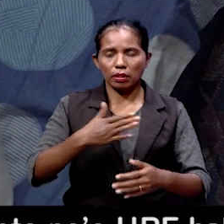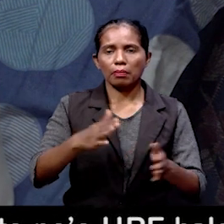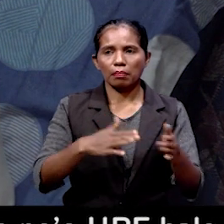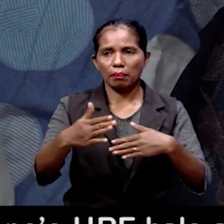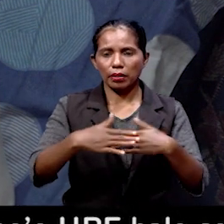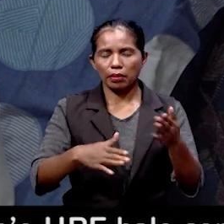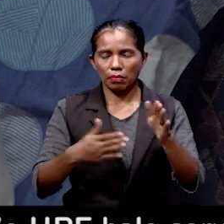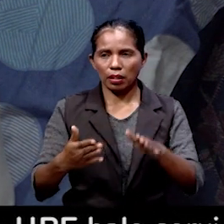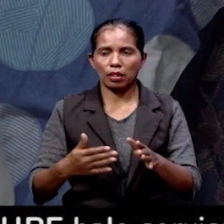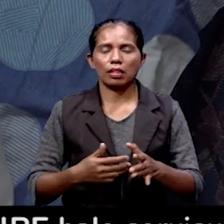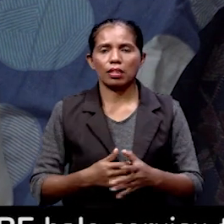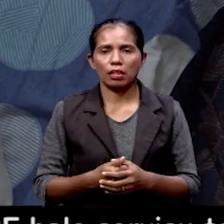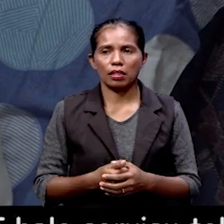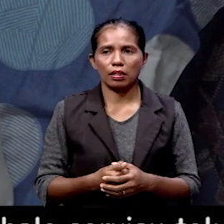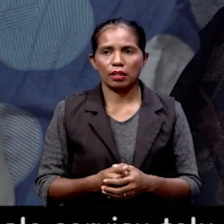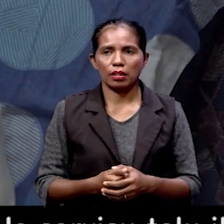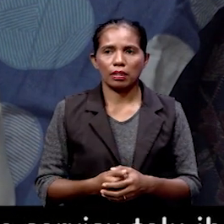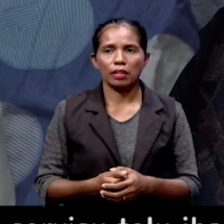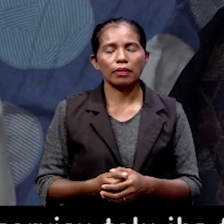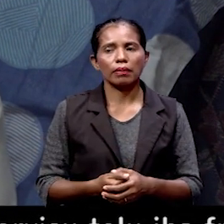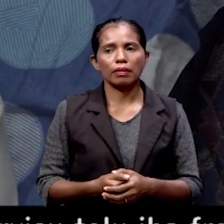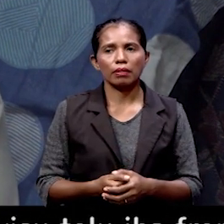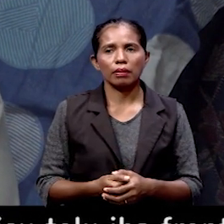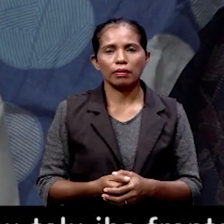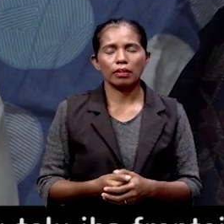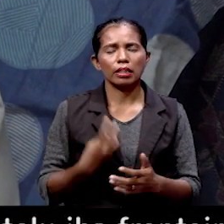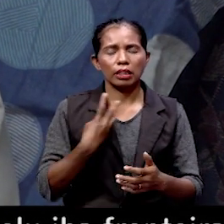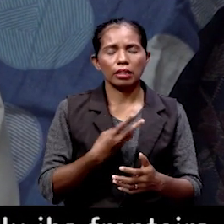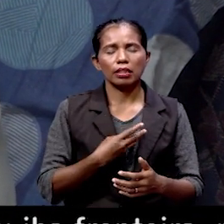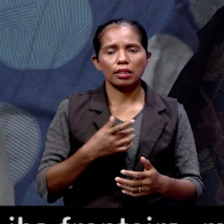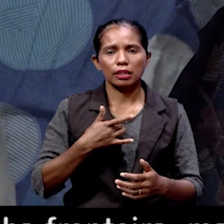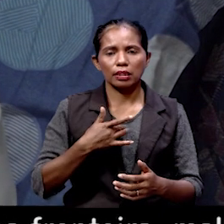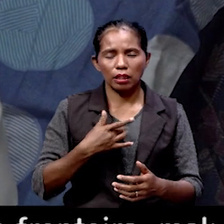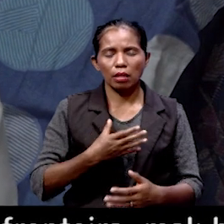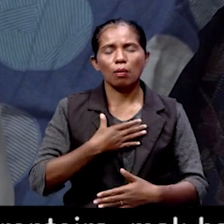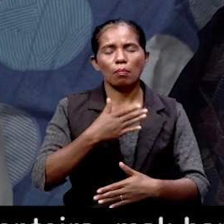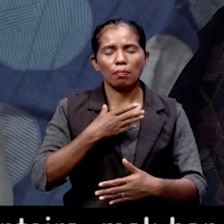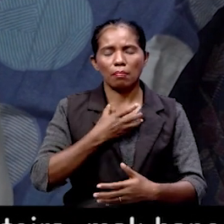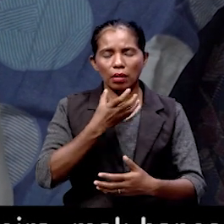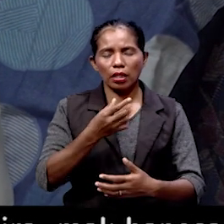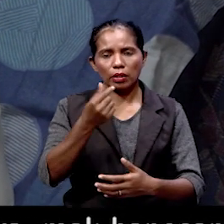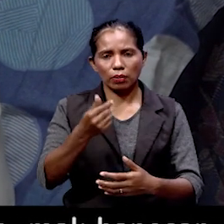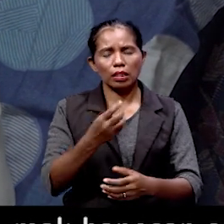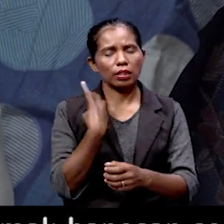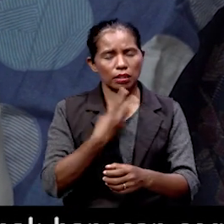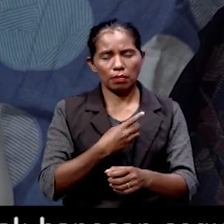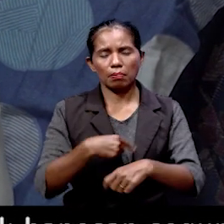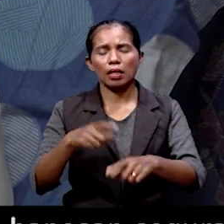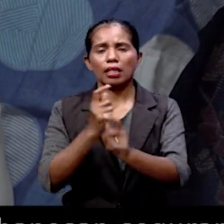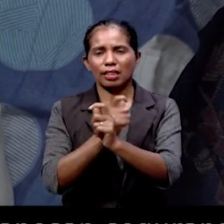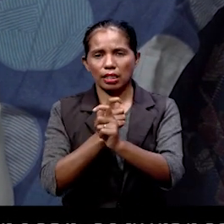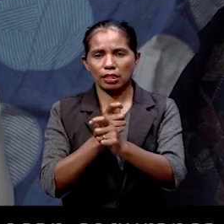berha oraset. Nebe kondo ia gejala minimum sih dikata mea rituan isman istuan dikli batestia.